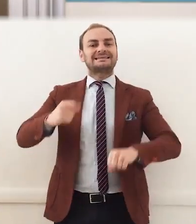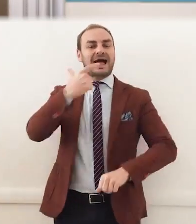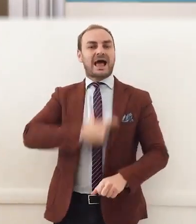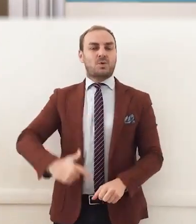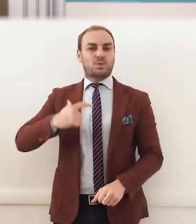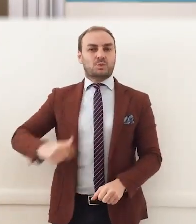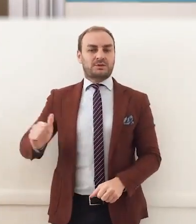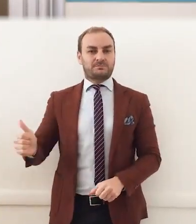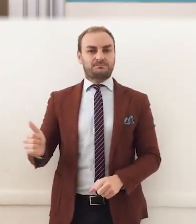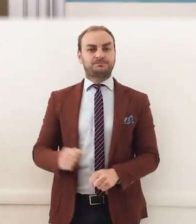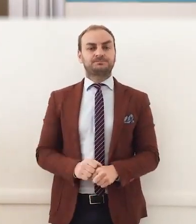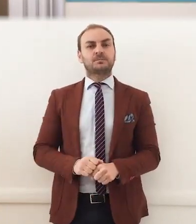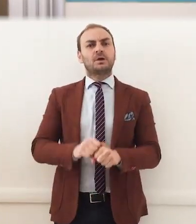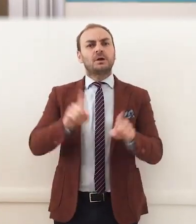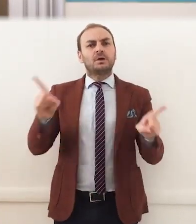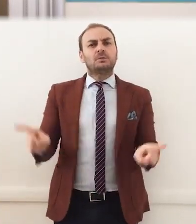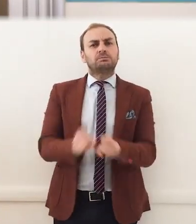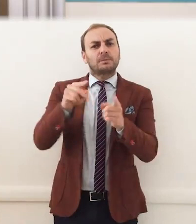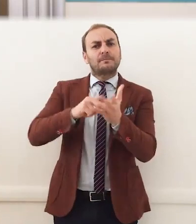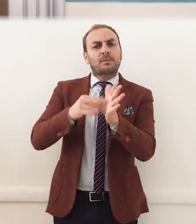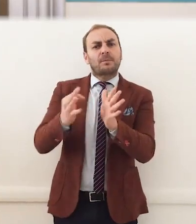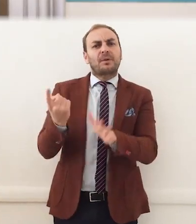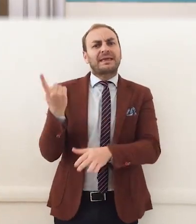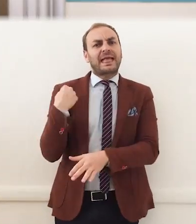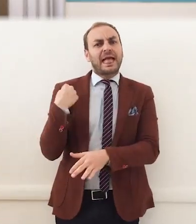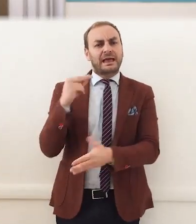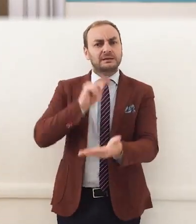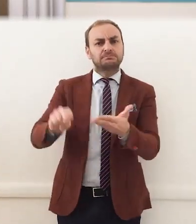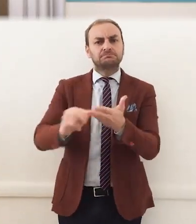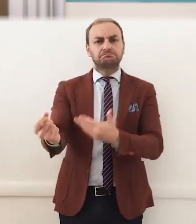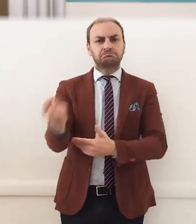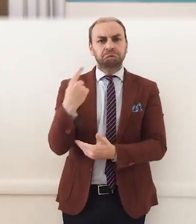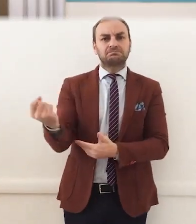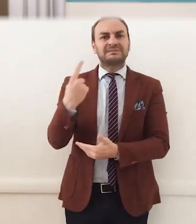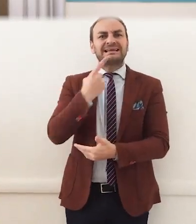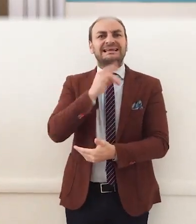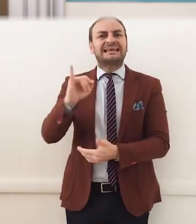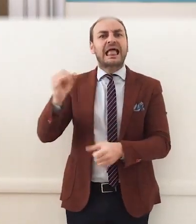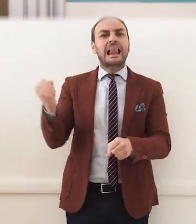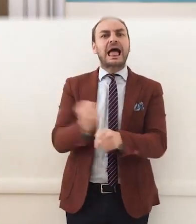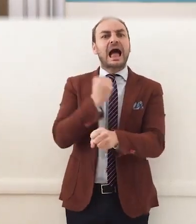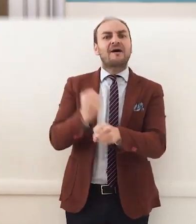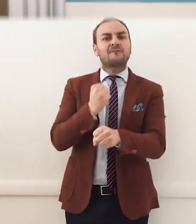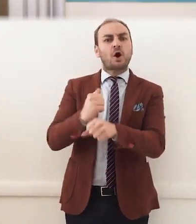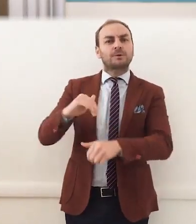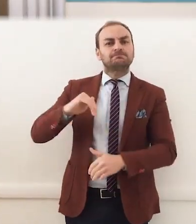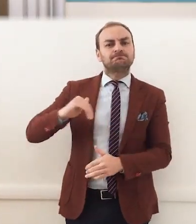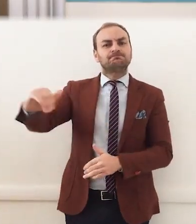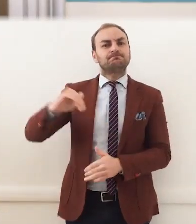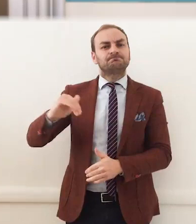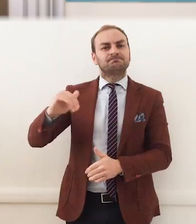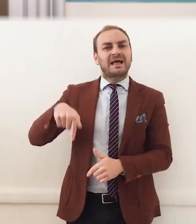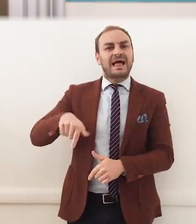di noi a tal proposito ieri mi hanno scritto i lavoratori pendolari del